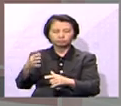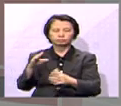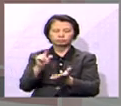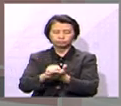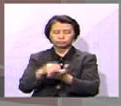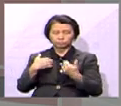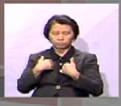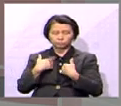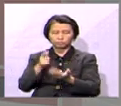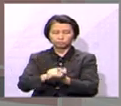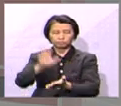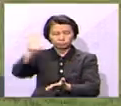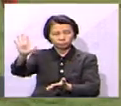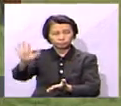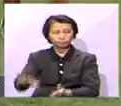Ibrahim